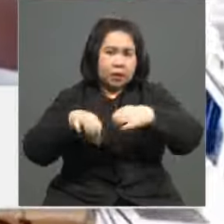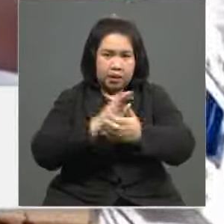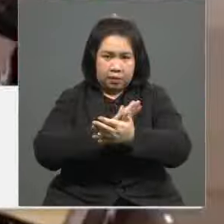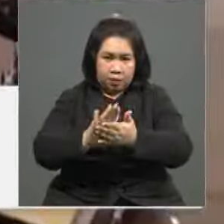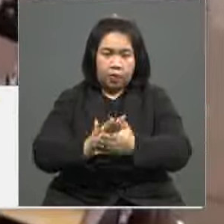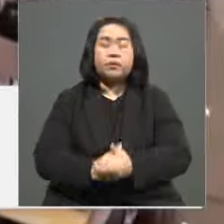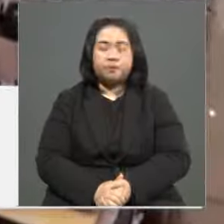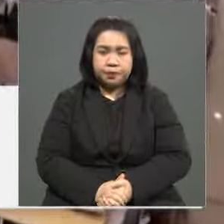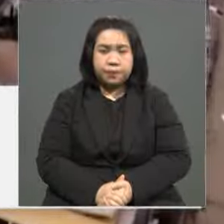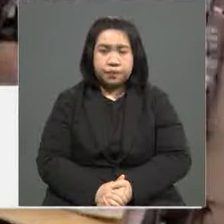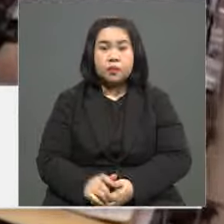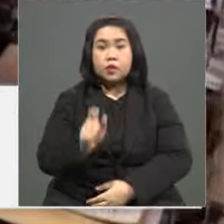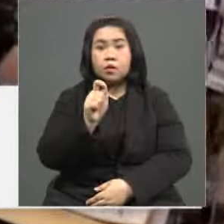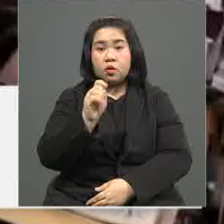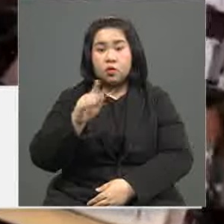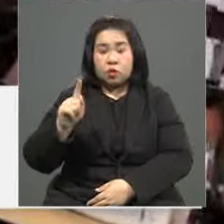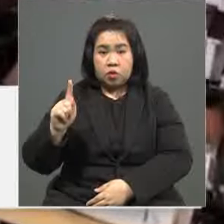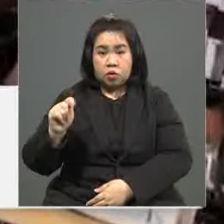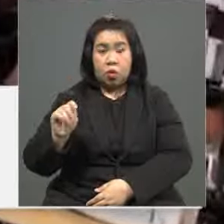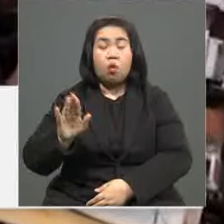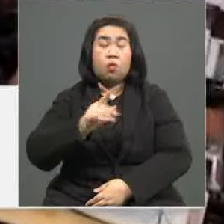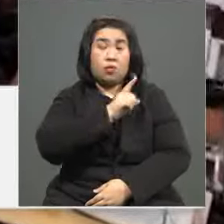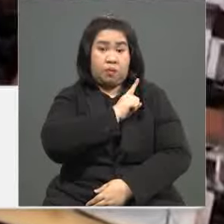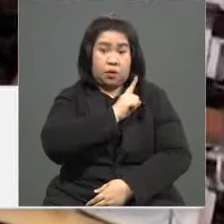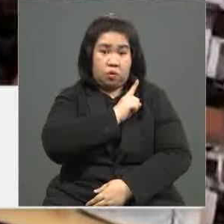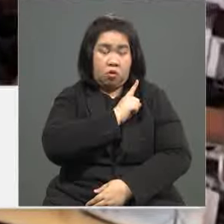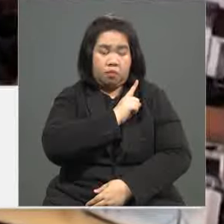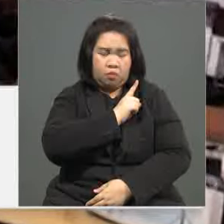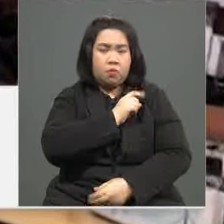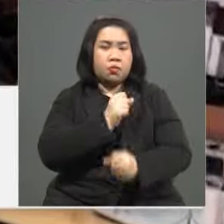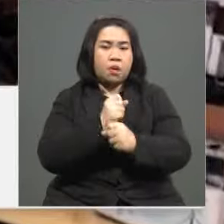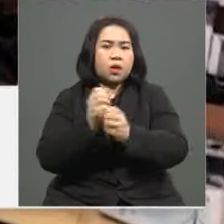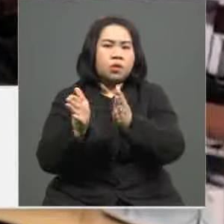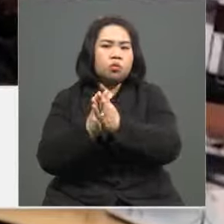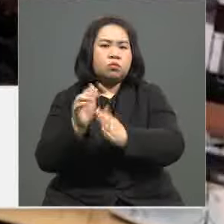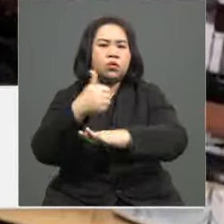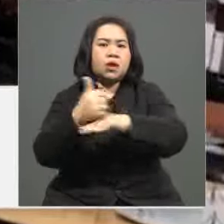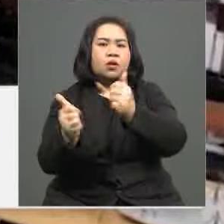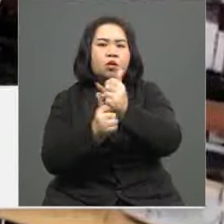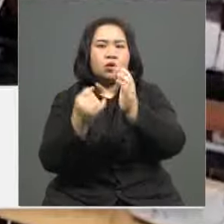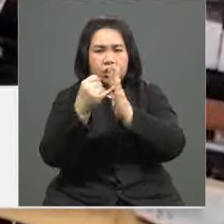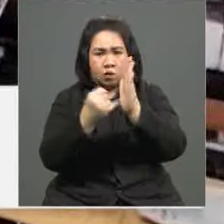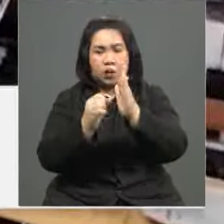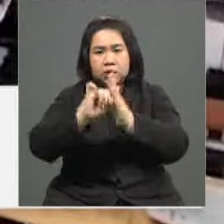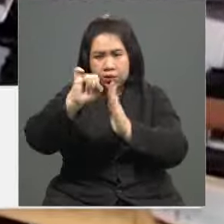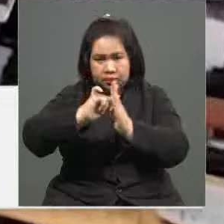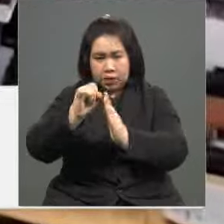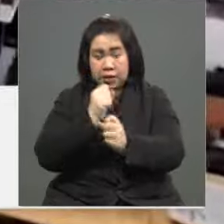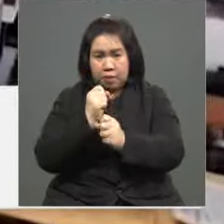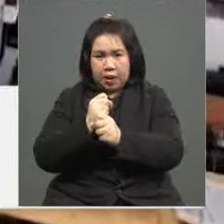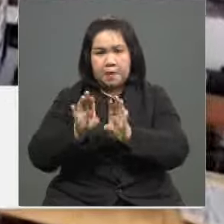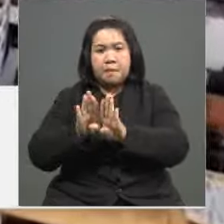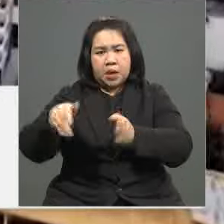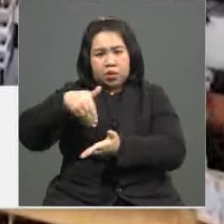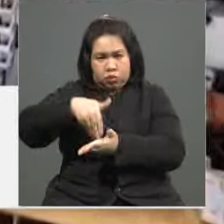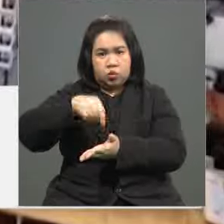ครองส่วนท้องถิ่นโดยการประสานงานของนายทศพลเผื่อนอุดมรองผู้ว่าราชการจังหวัดเชียงใหม่ได้ร่วมกันเปิดศูนย์อำนวยการแก้ไขปัญหาเฉพาะกิจอุทกภัย